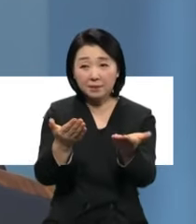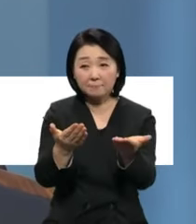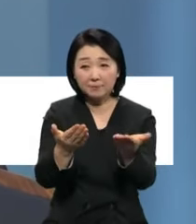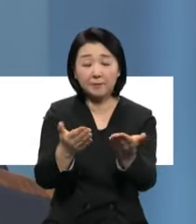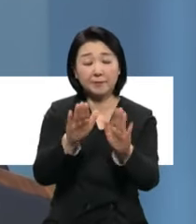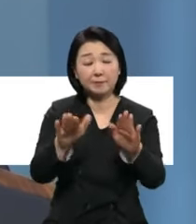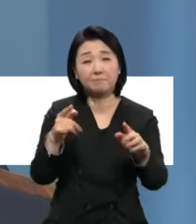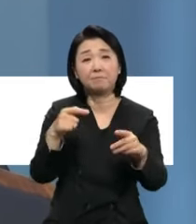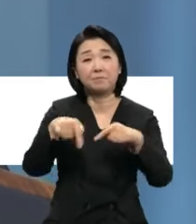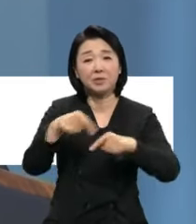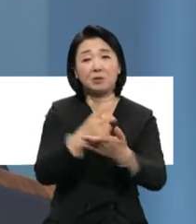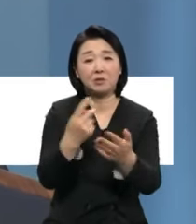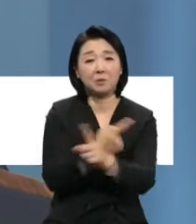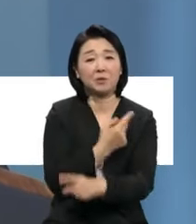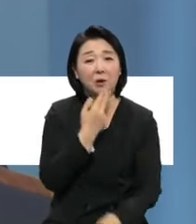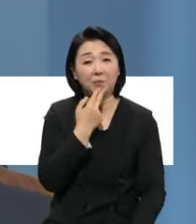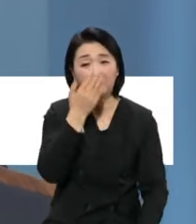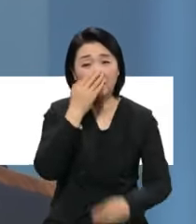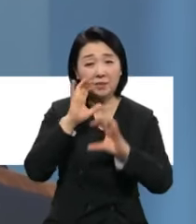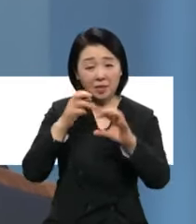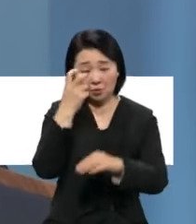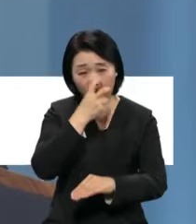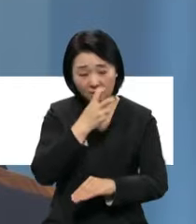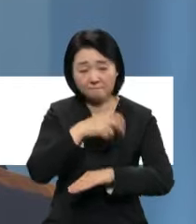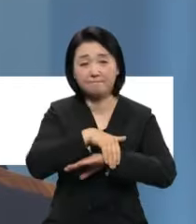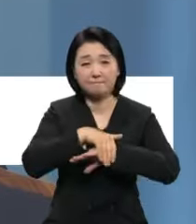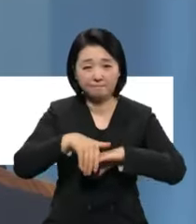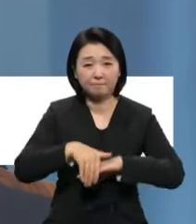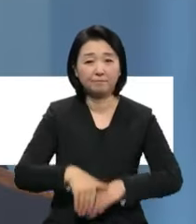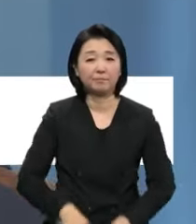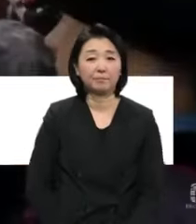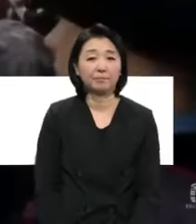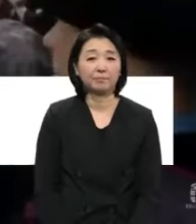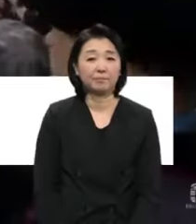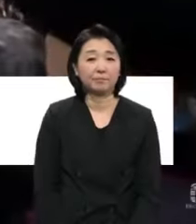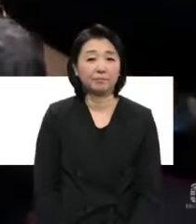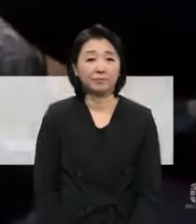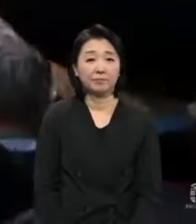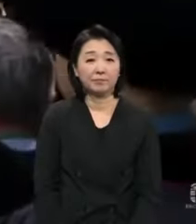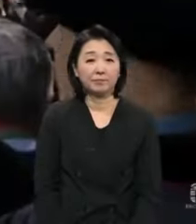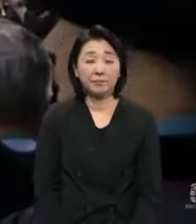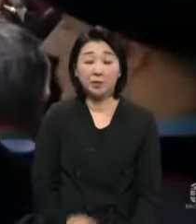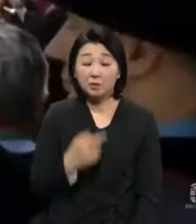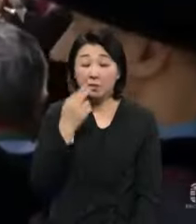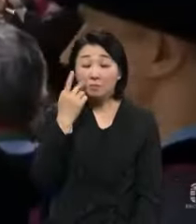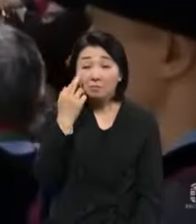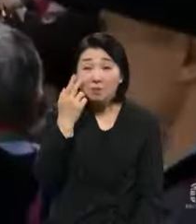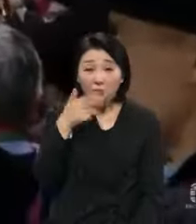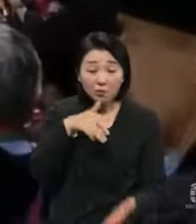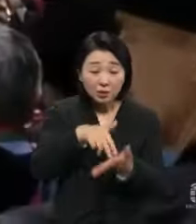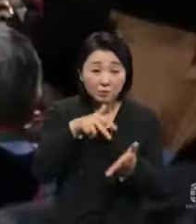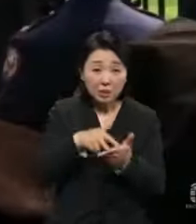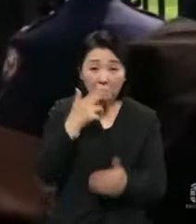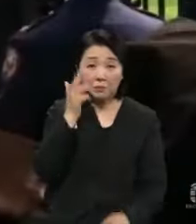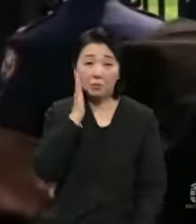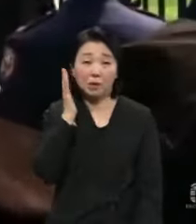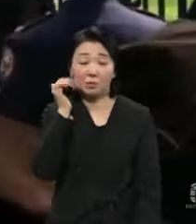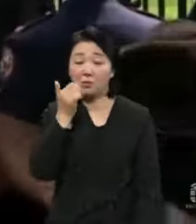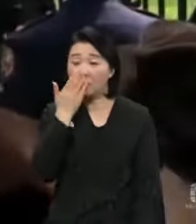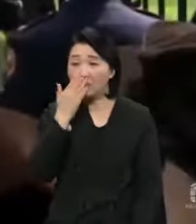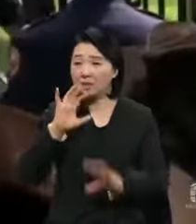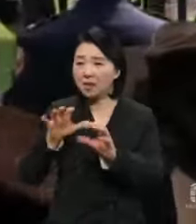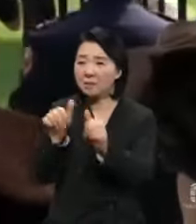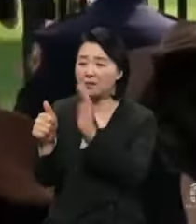to. It just happened. The Israelis are going to investigate it. 현재 미국 여론은 바이든 대통령이 이스라엘만